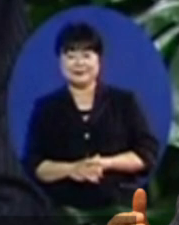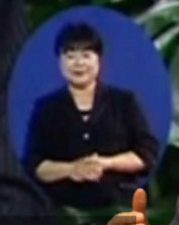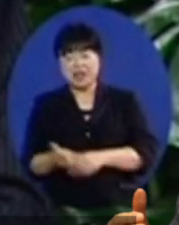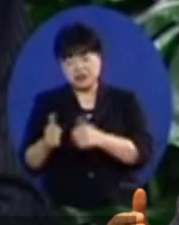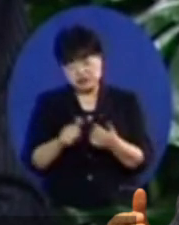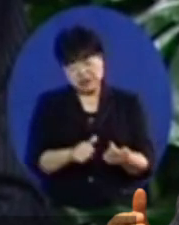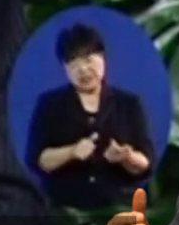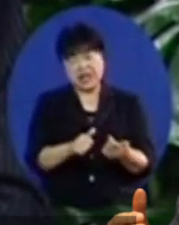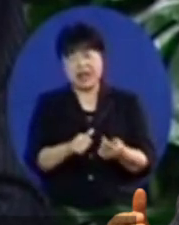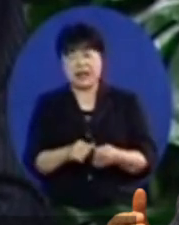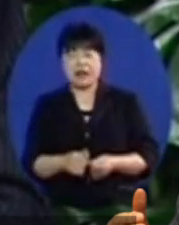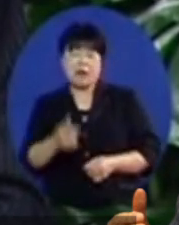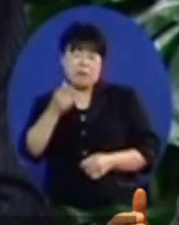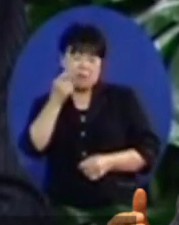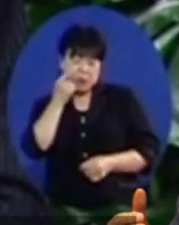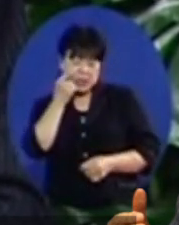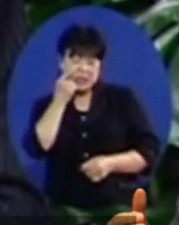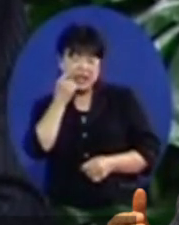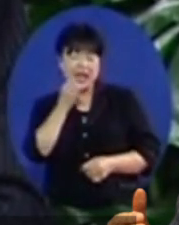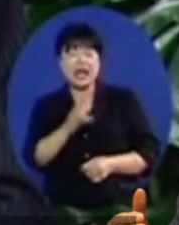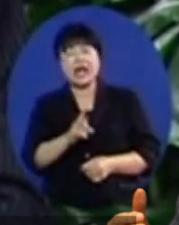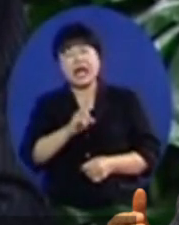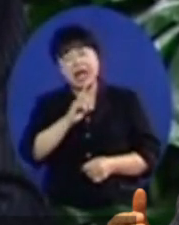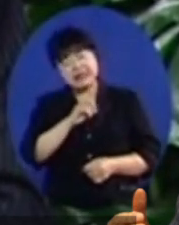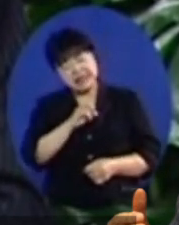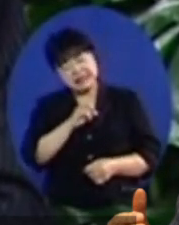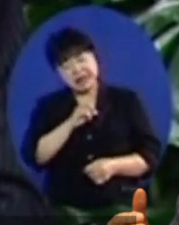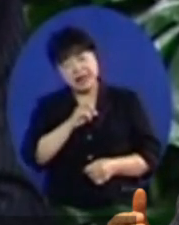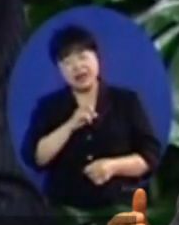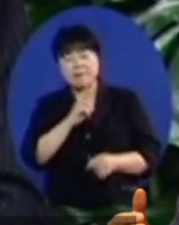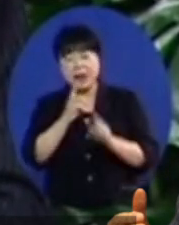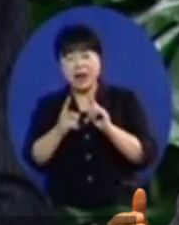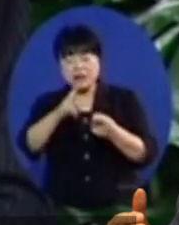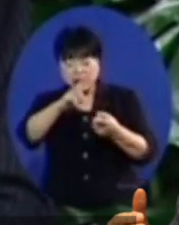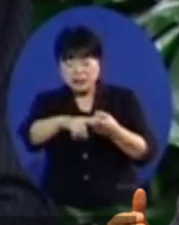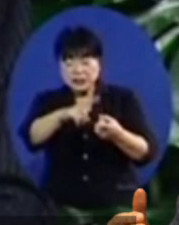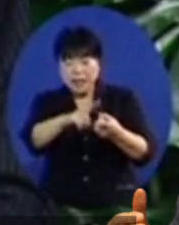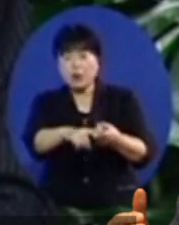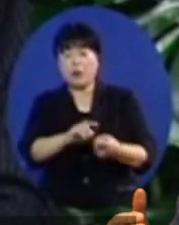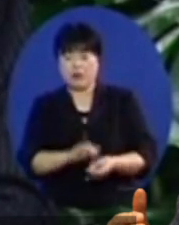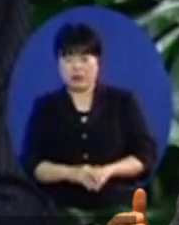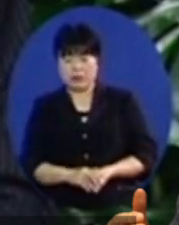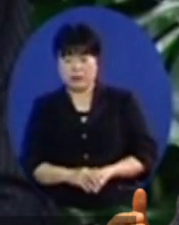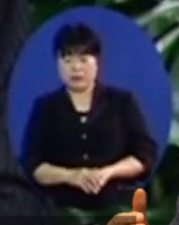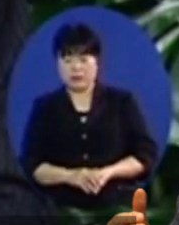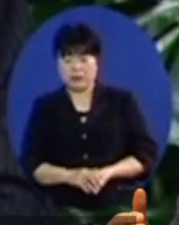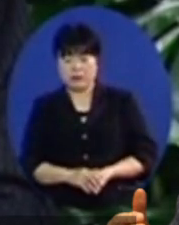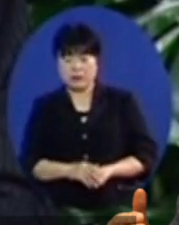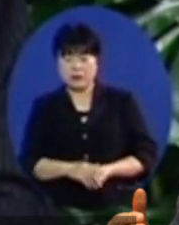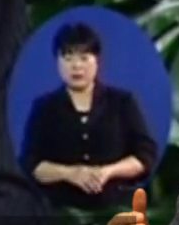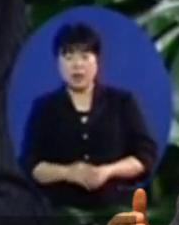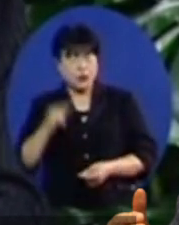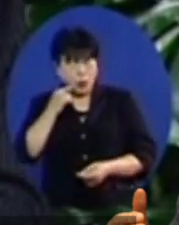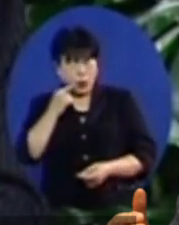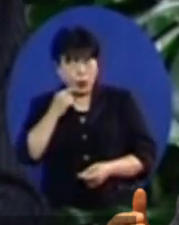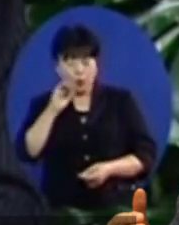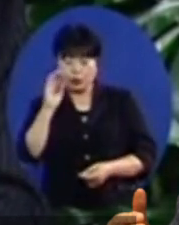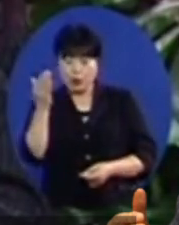죽겠다, 못하겠다, 안 된다 그런 말은 우리에게 큰 독이 되는